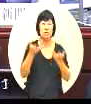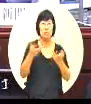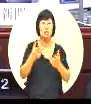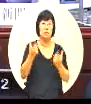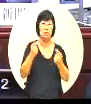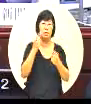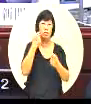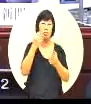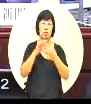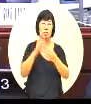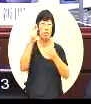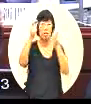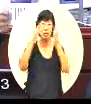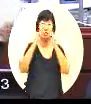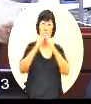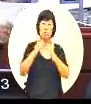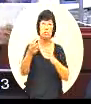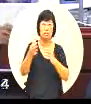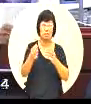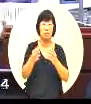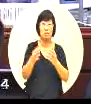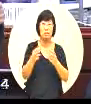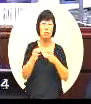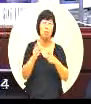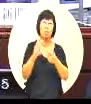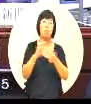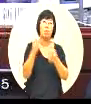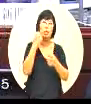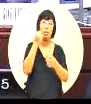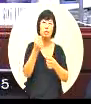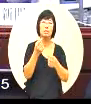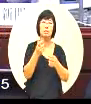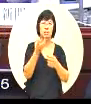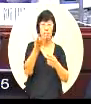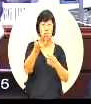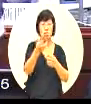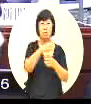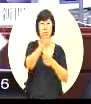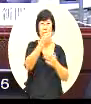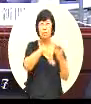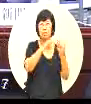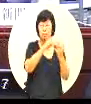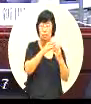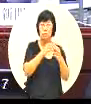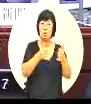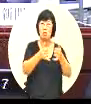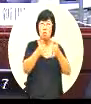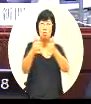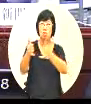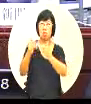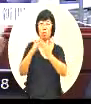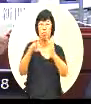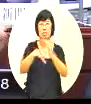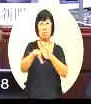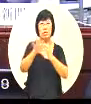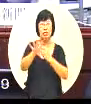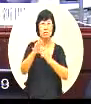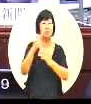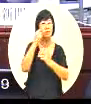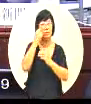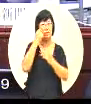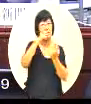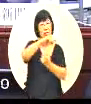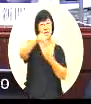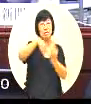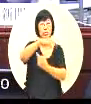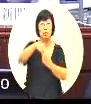一条的拢袂买一个啦。都是学校，都是道路，那个根本市场没有周转价值。 财政各项没有，我认